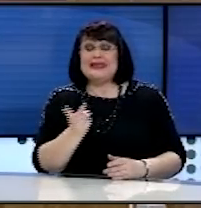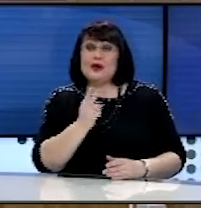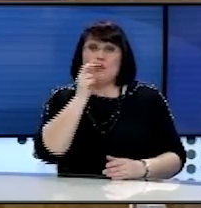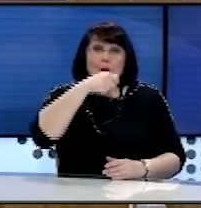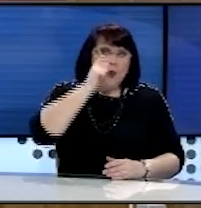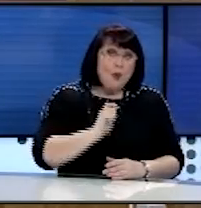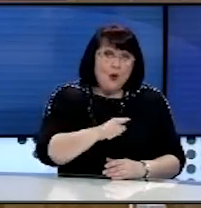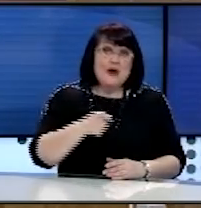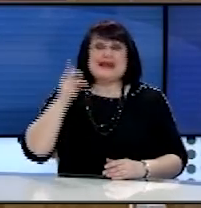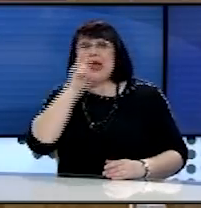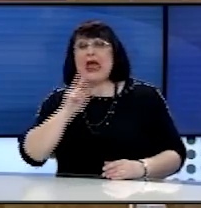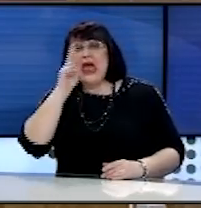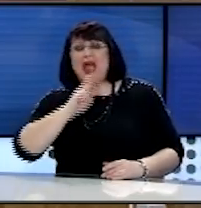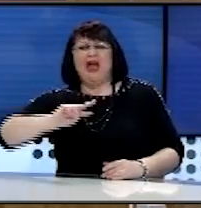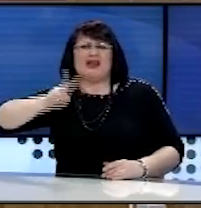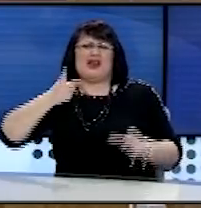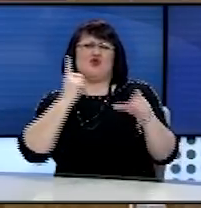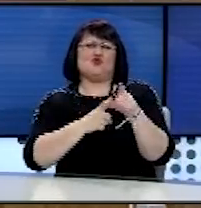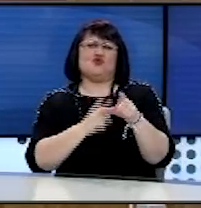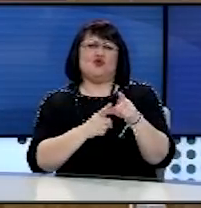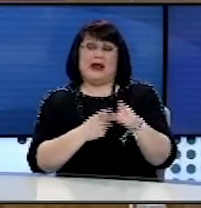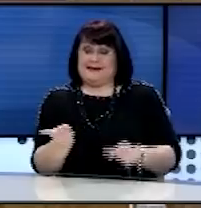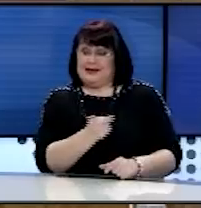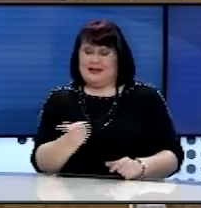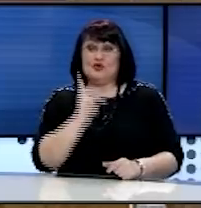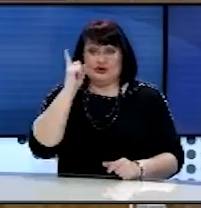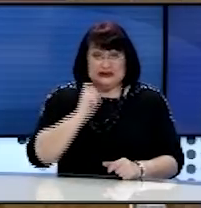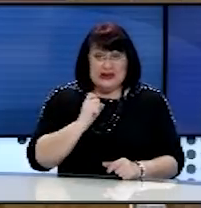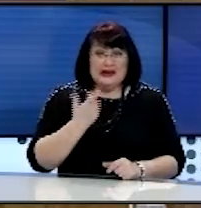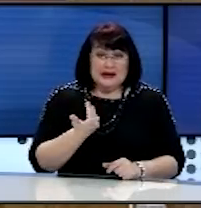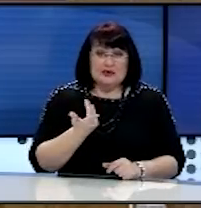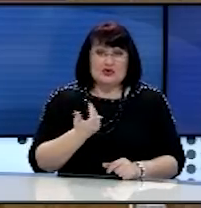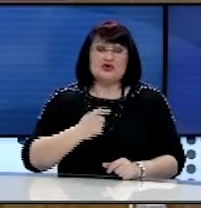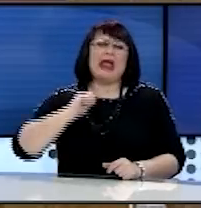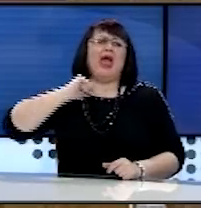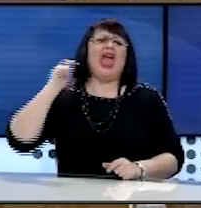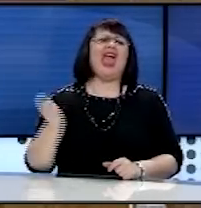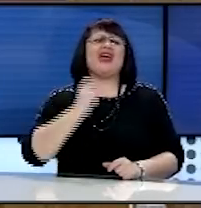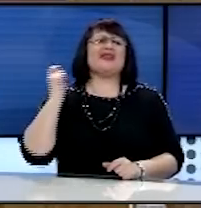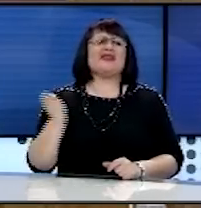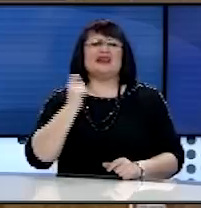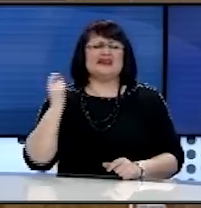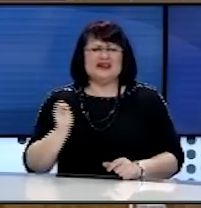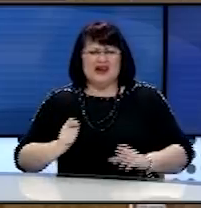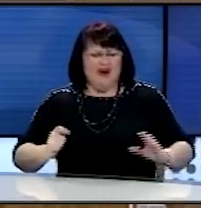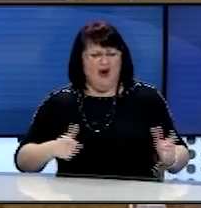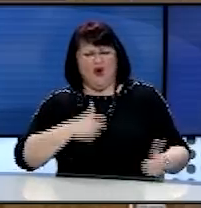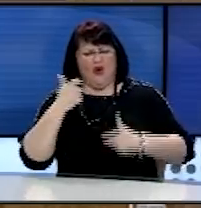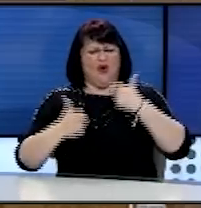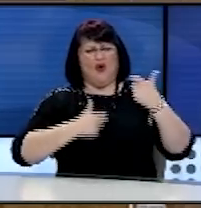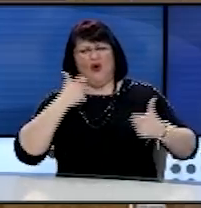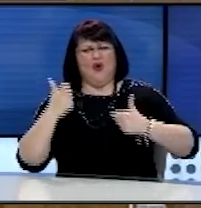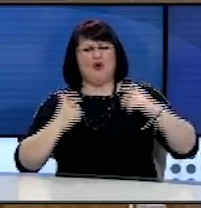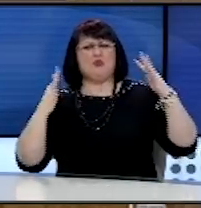πλευρές ξερνάνε αντικομουνισμό, γιατί ξέρουν πολύ καλά ότι η εθνικιστική ιστερία των